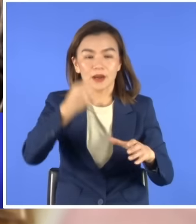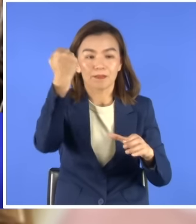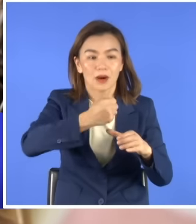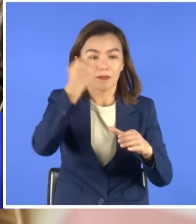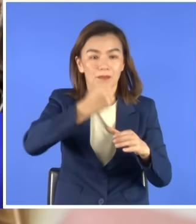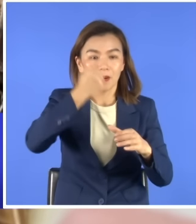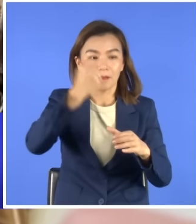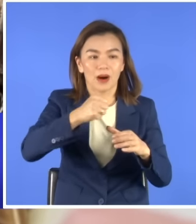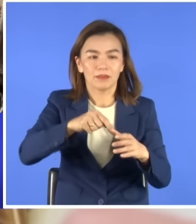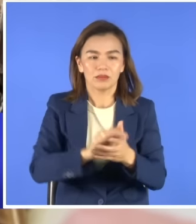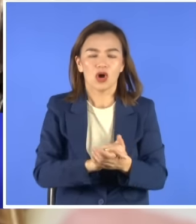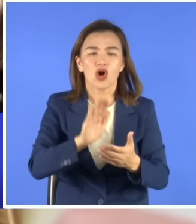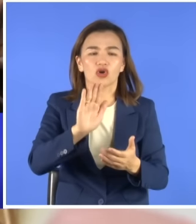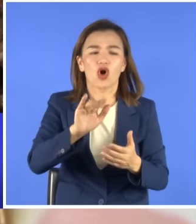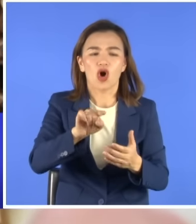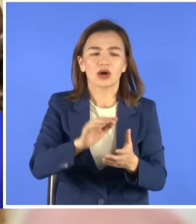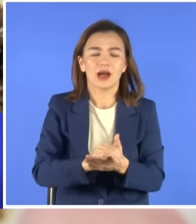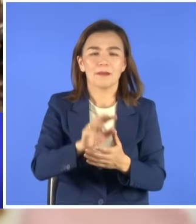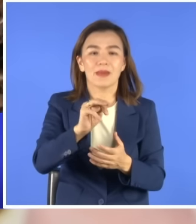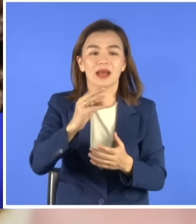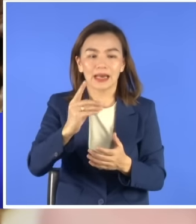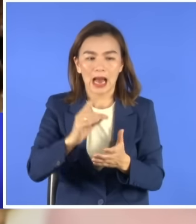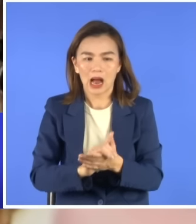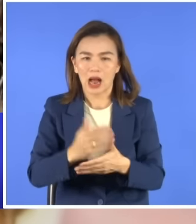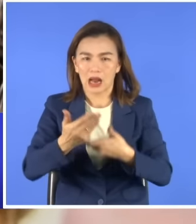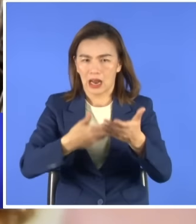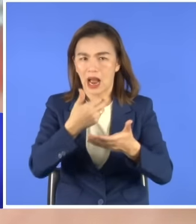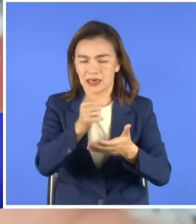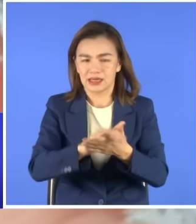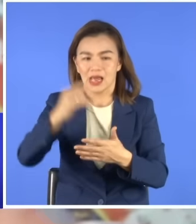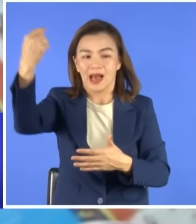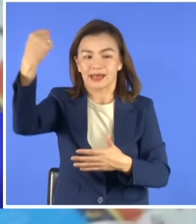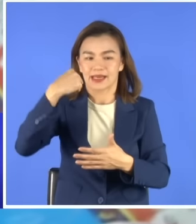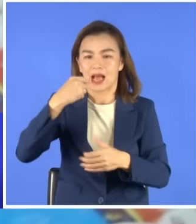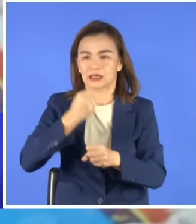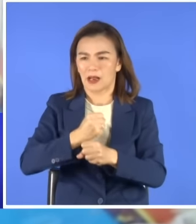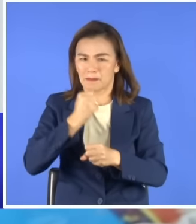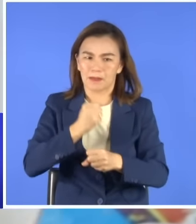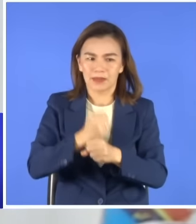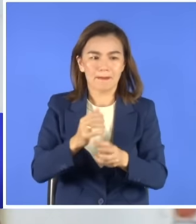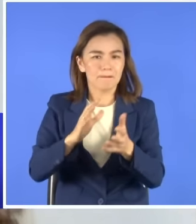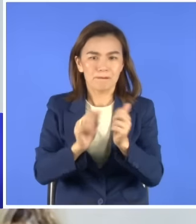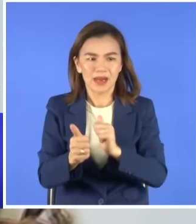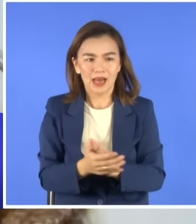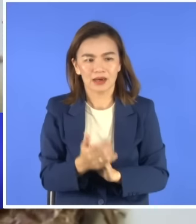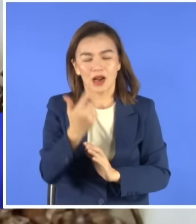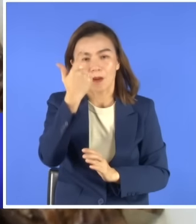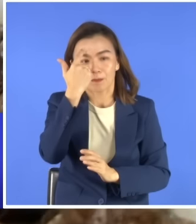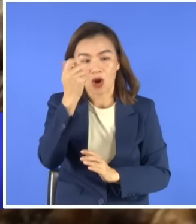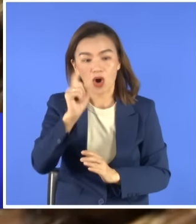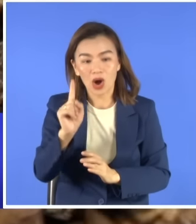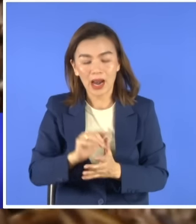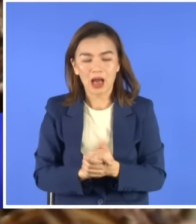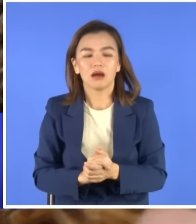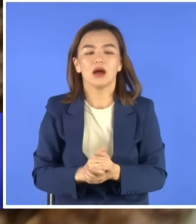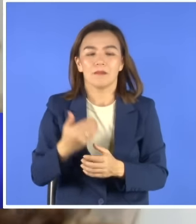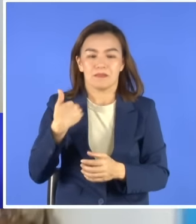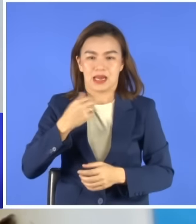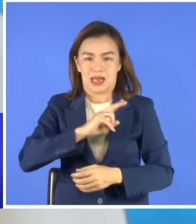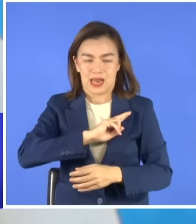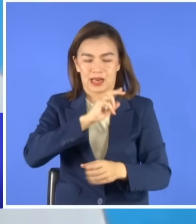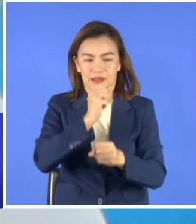นานี่ขายดีมากเลยลูกค้าสั่งนะครับทำให้แทบไม่ทันว่าอย่างงั้นเนื่องจากว่าแจ่วบองแมงดาเนี่ยสูตรของตัวเธอ